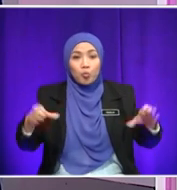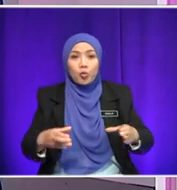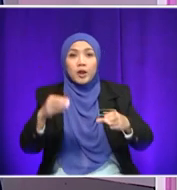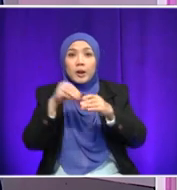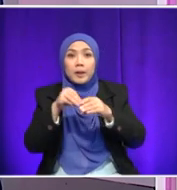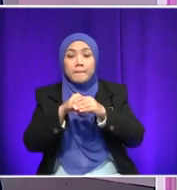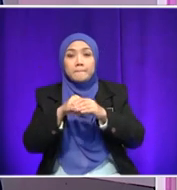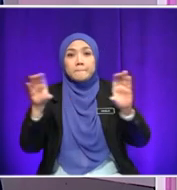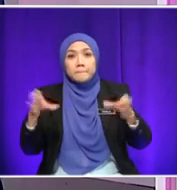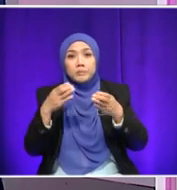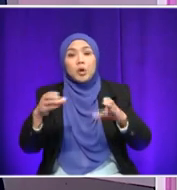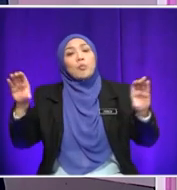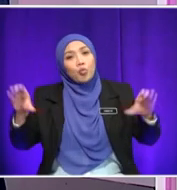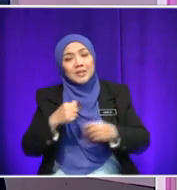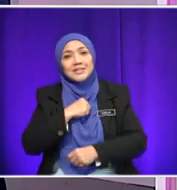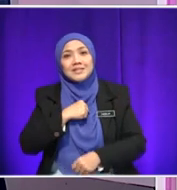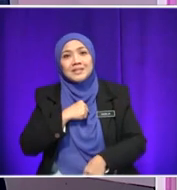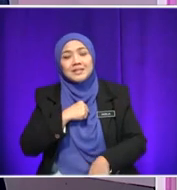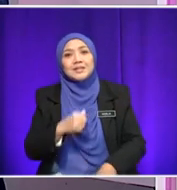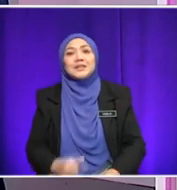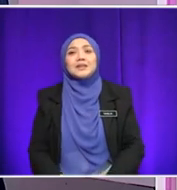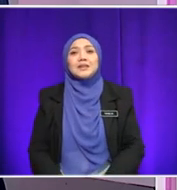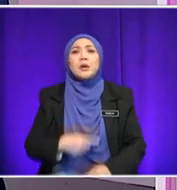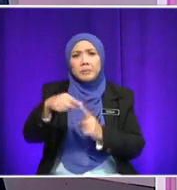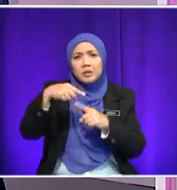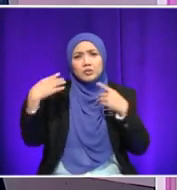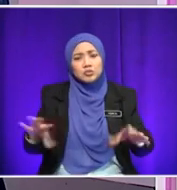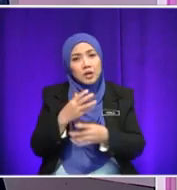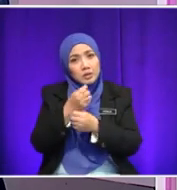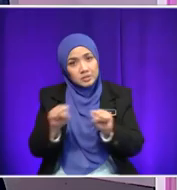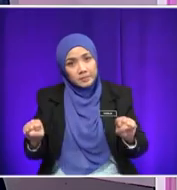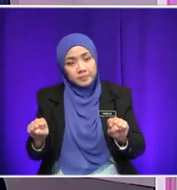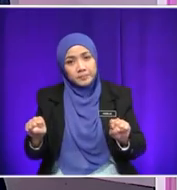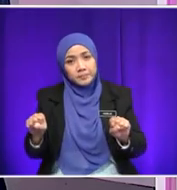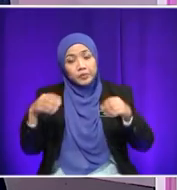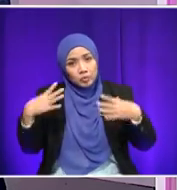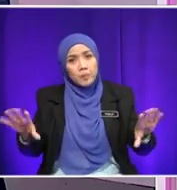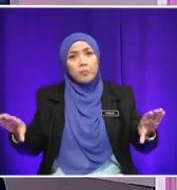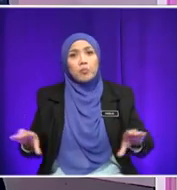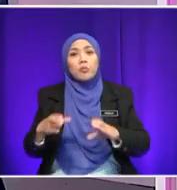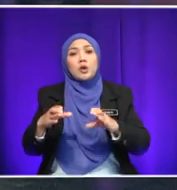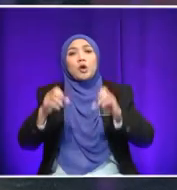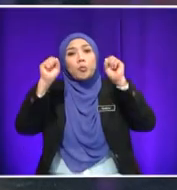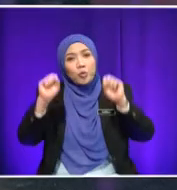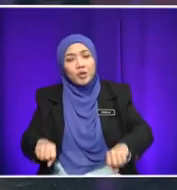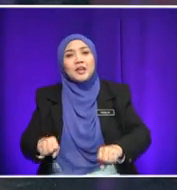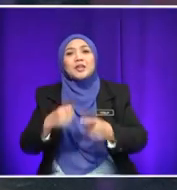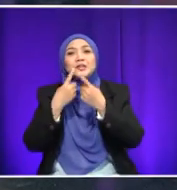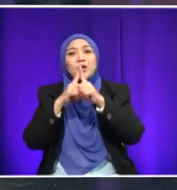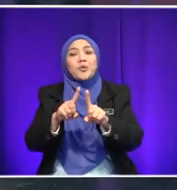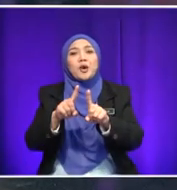Maksudnya di sini apabila Lisa telah membuat benda-benda macam ini saya tidak langsung bisa dijawab